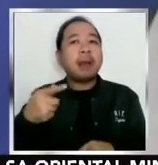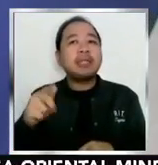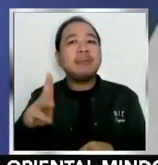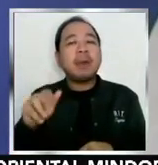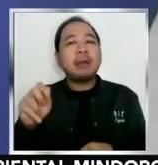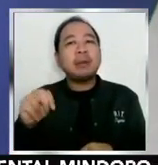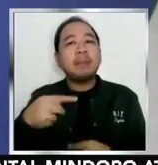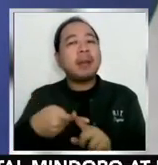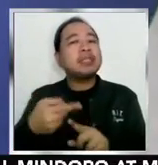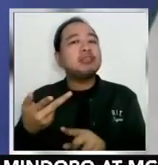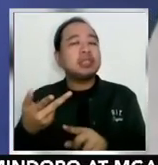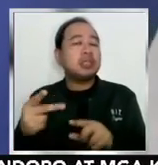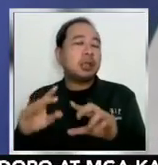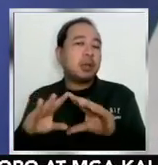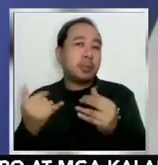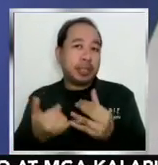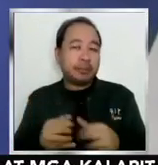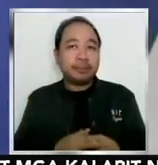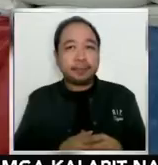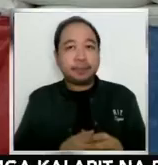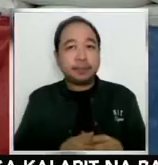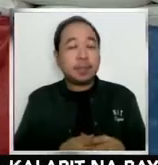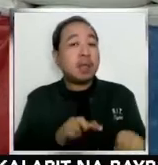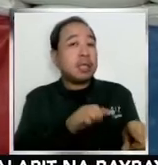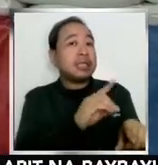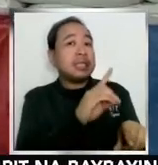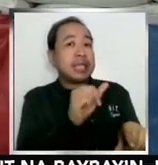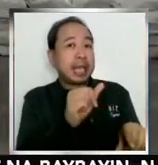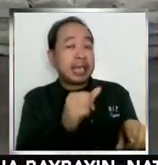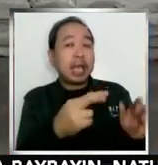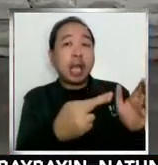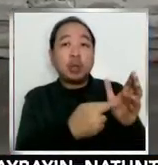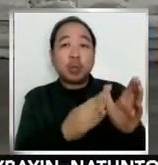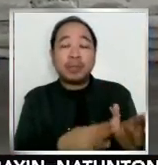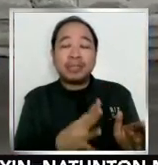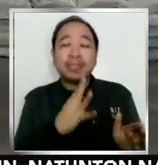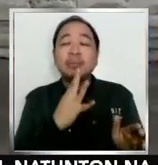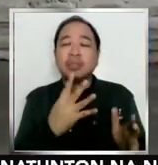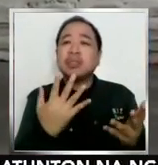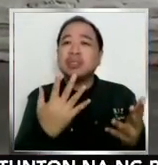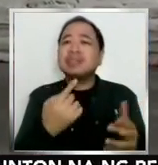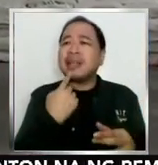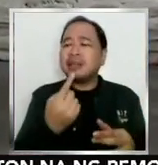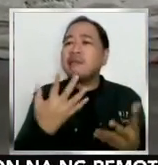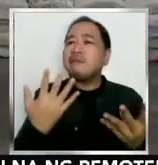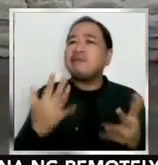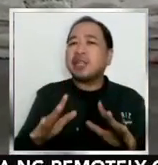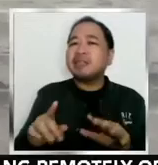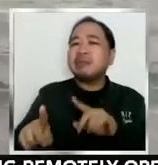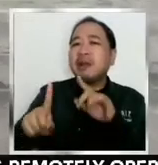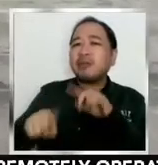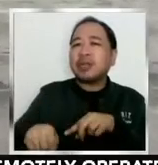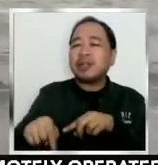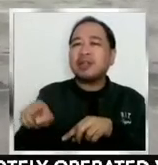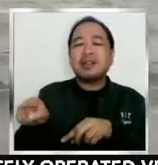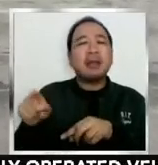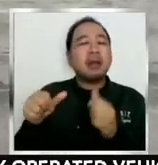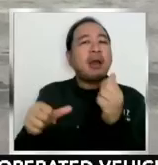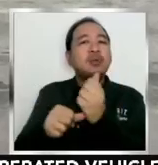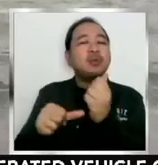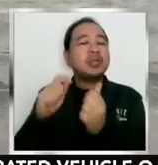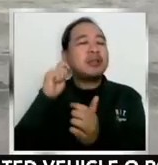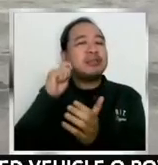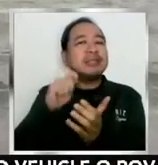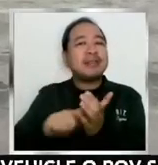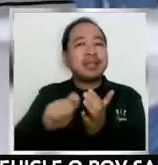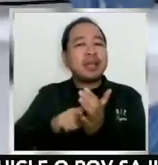ng Deputy Spokesperson ng Department of Agriculture, dati pa raw sinagot ni Senior Yusek Panganiban ng mga dahilan sa likod ng